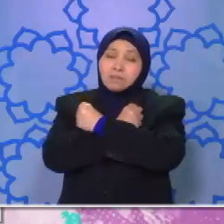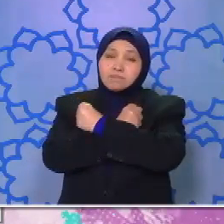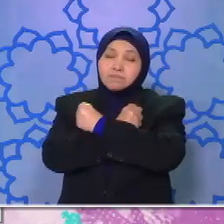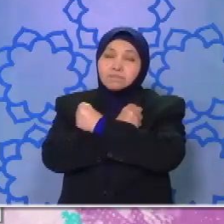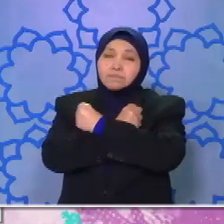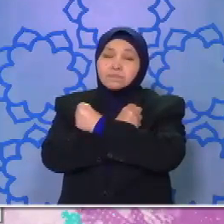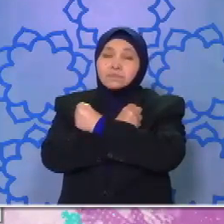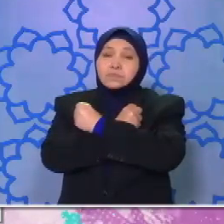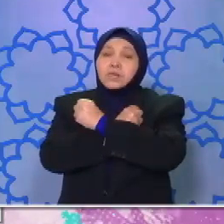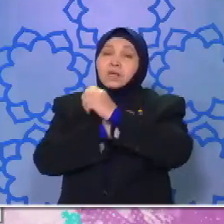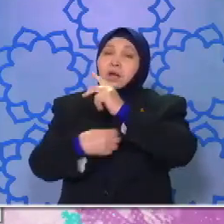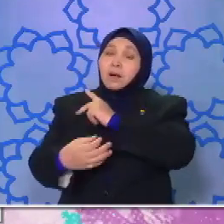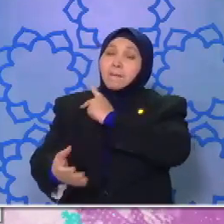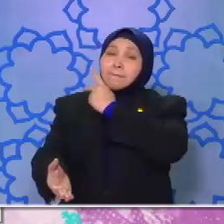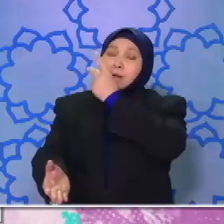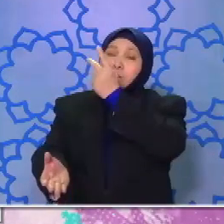الرحيم